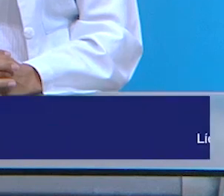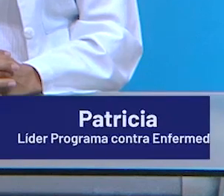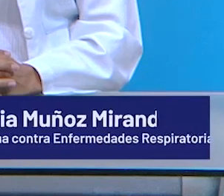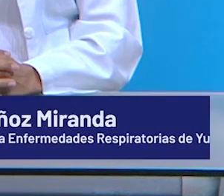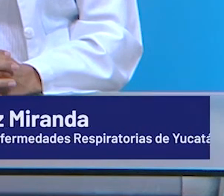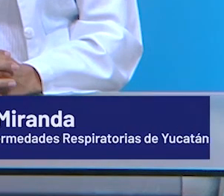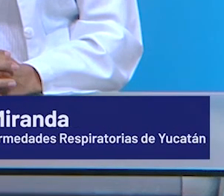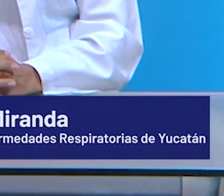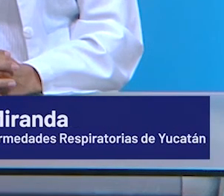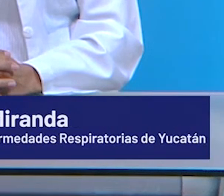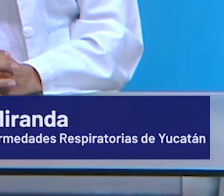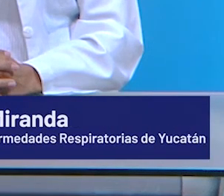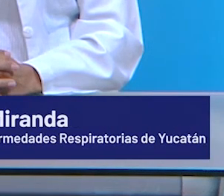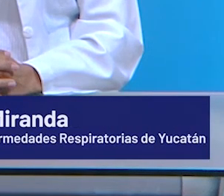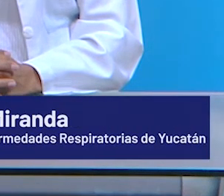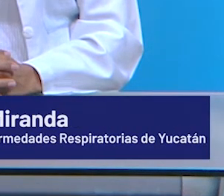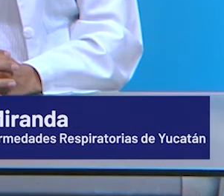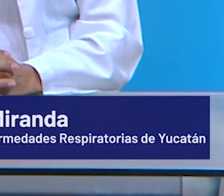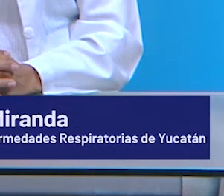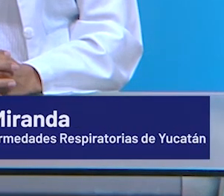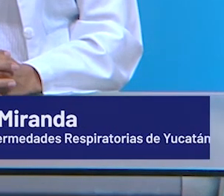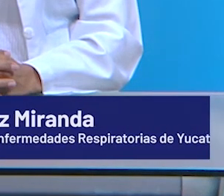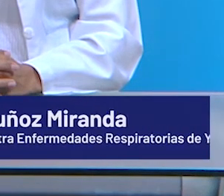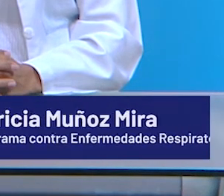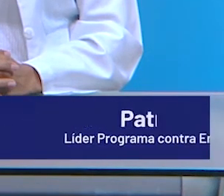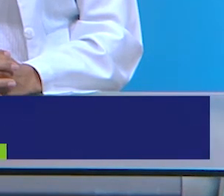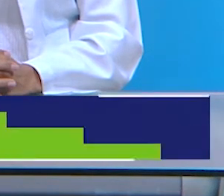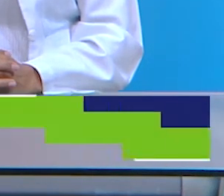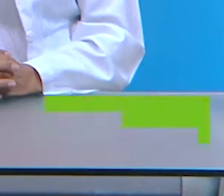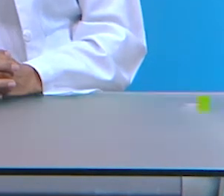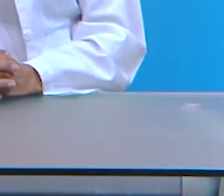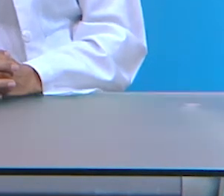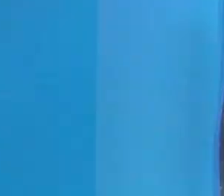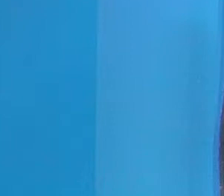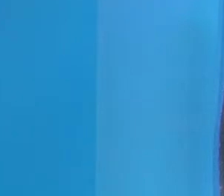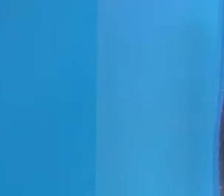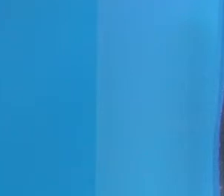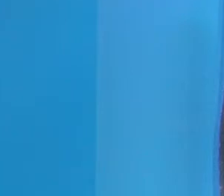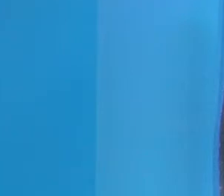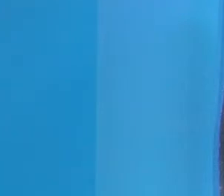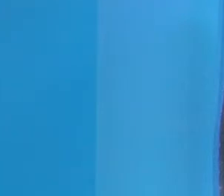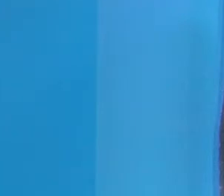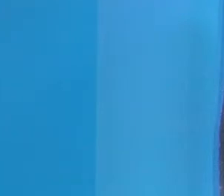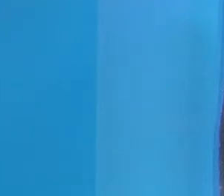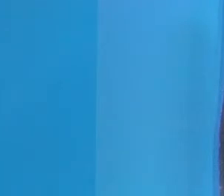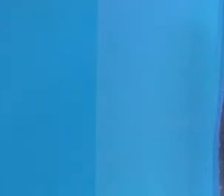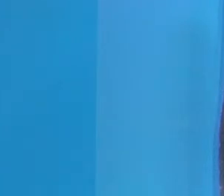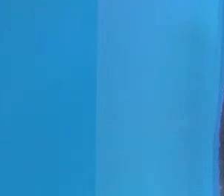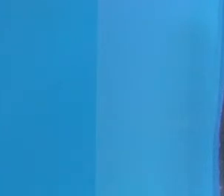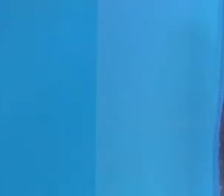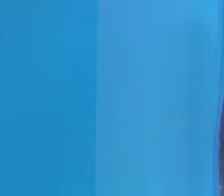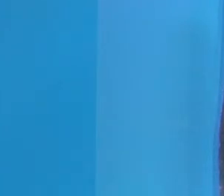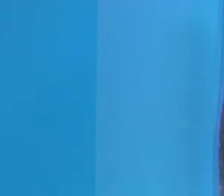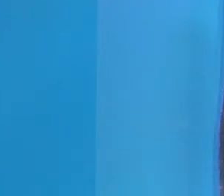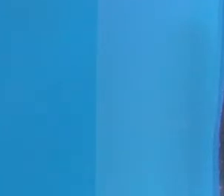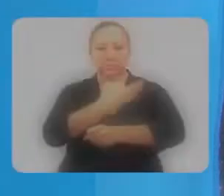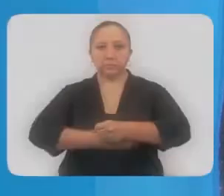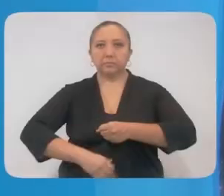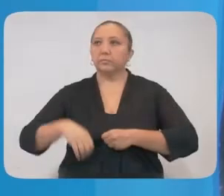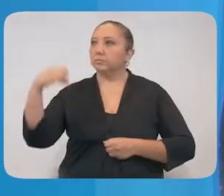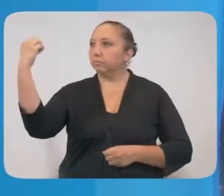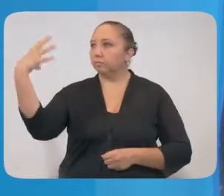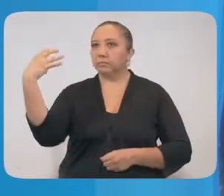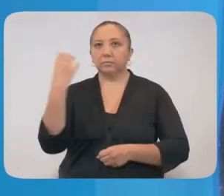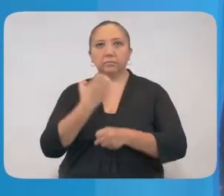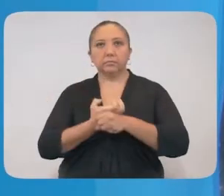Le semáforo ya chak ancañanil. Ti ya non, ichiluyash hasil ona uno, uchahol tal meyahil. Tielu beital ukaje kaptal kuchilo meyah, ichilu hasil